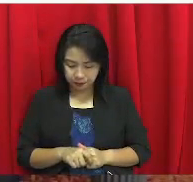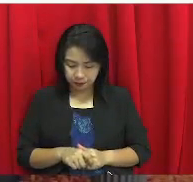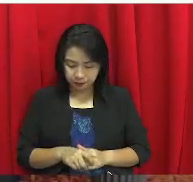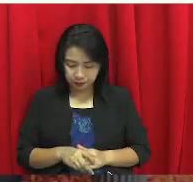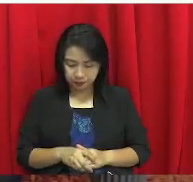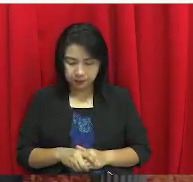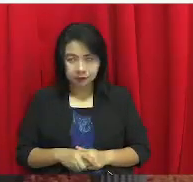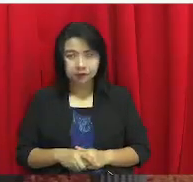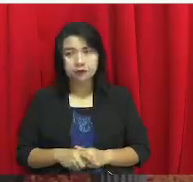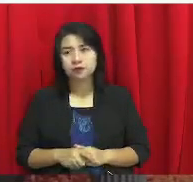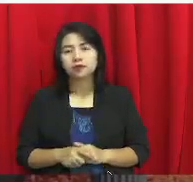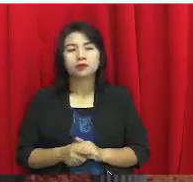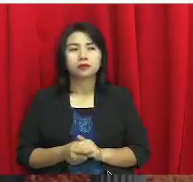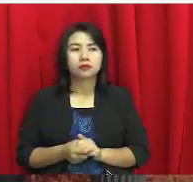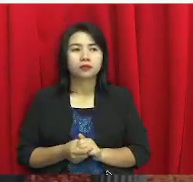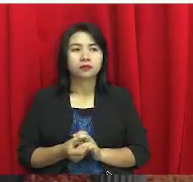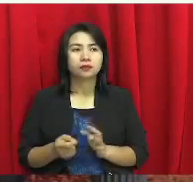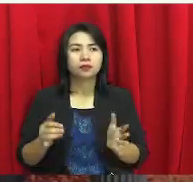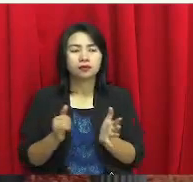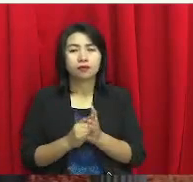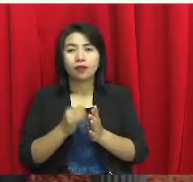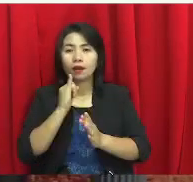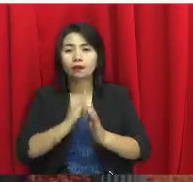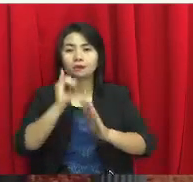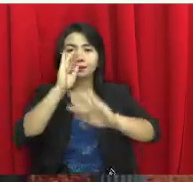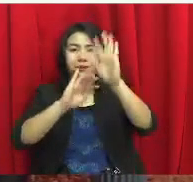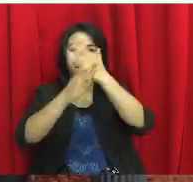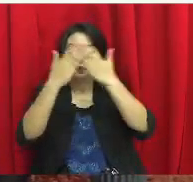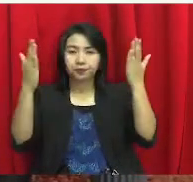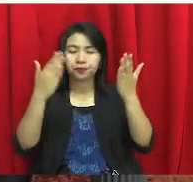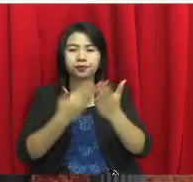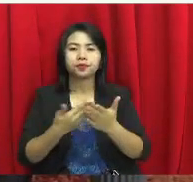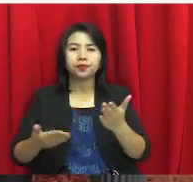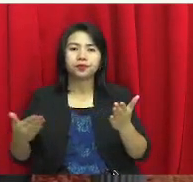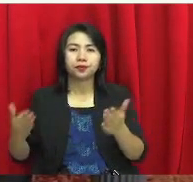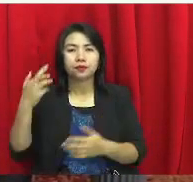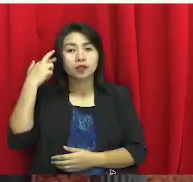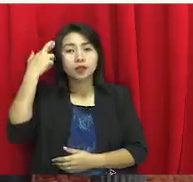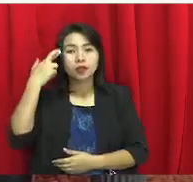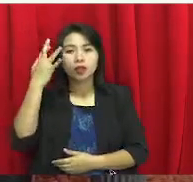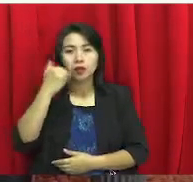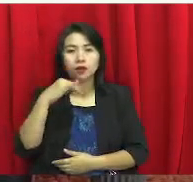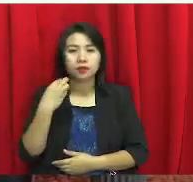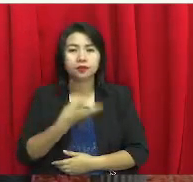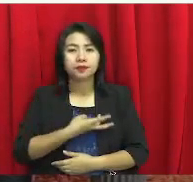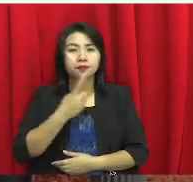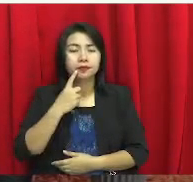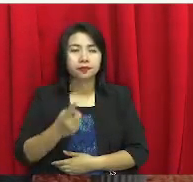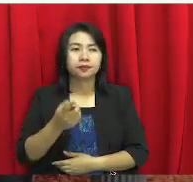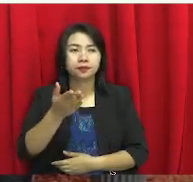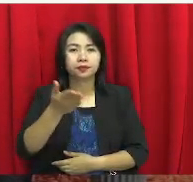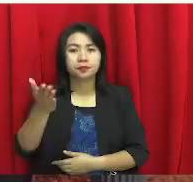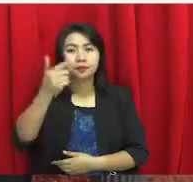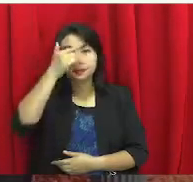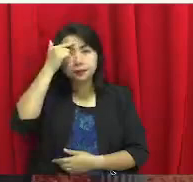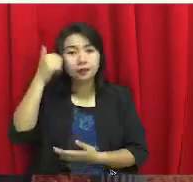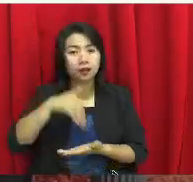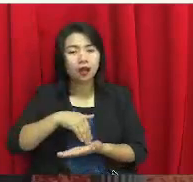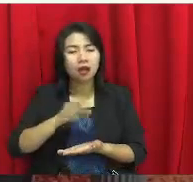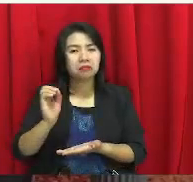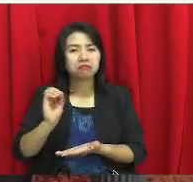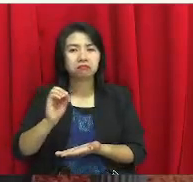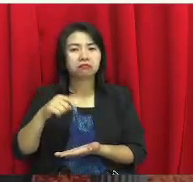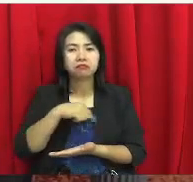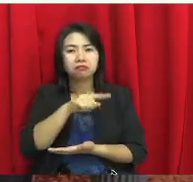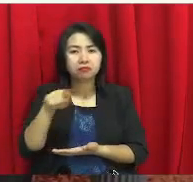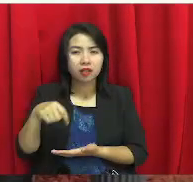matter. Na kung bakit ko sinasabi yan sa inyo, mga kapatid, nuulit ko, kung bakit ko sinasabi sa inyo yan, mga kapatid, it's because wala tayong alam sa